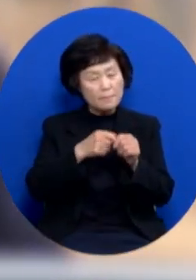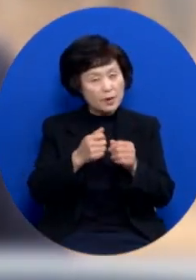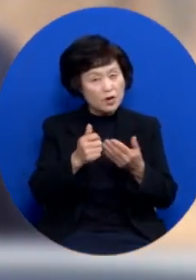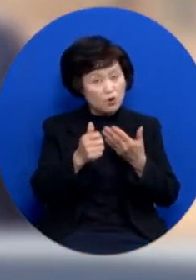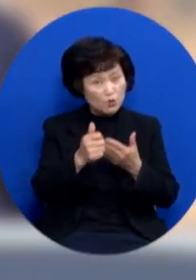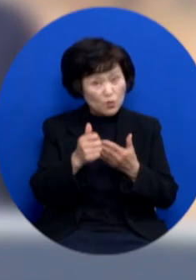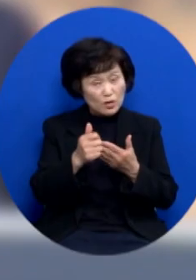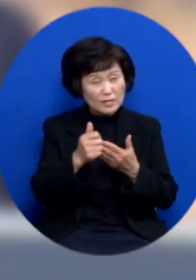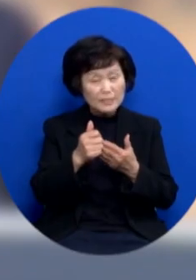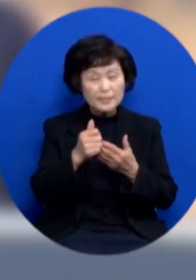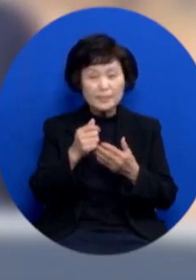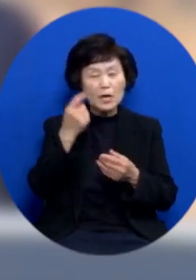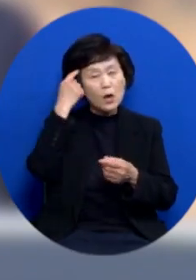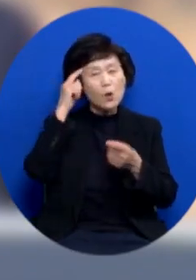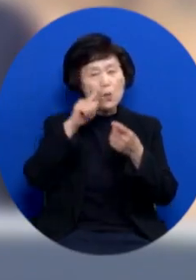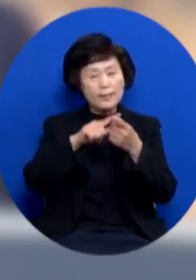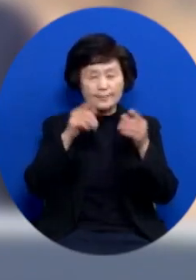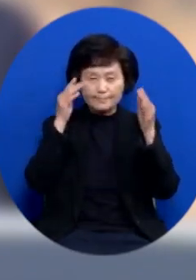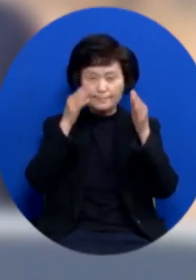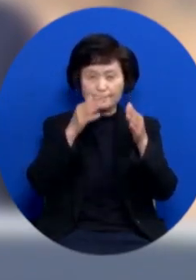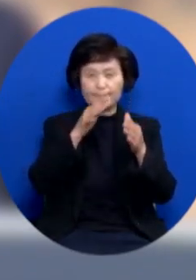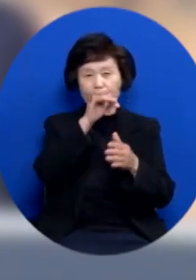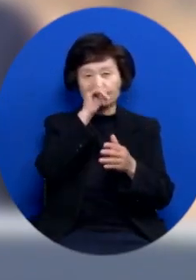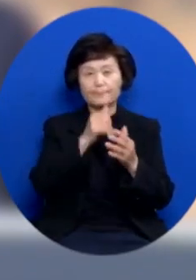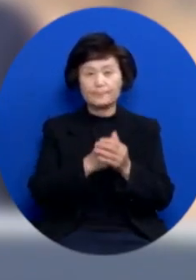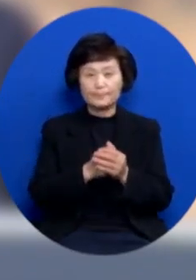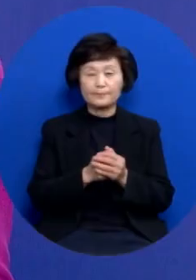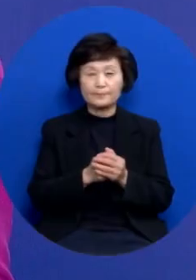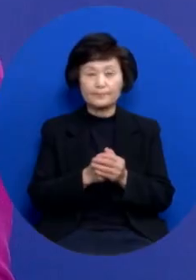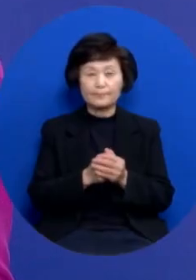주목됩니다. CTS 뉴스 이현지입니다.